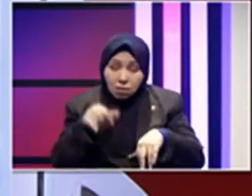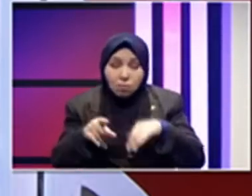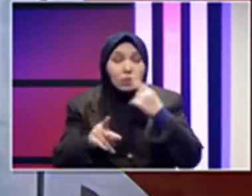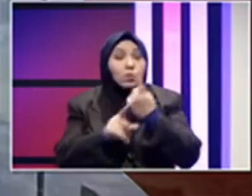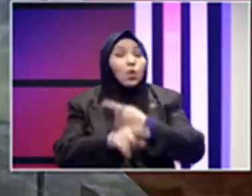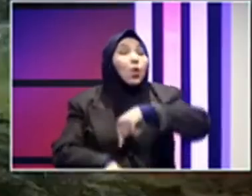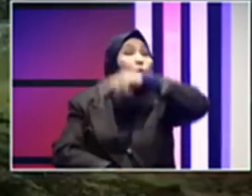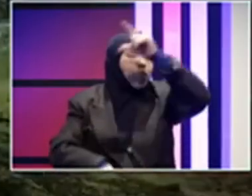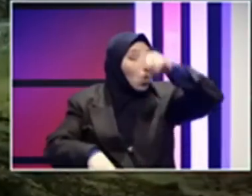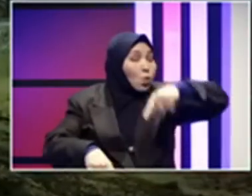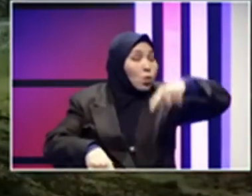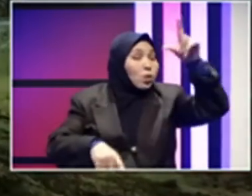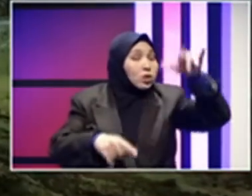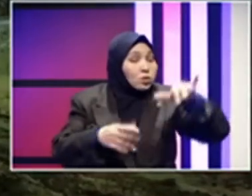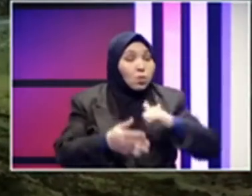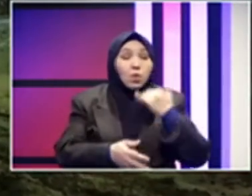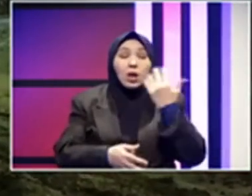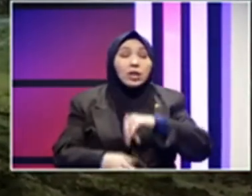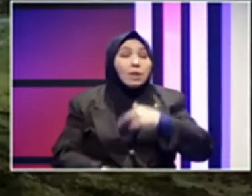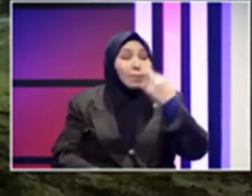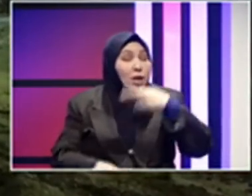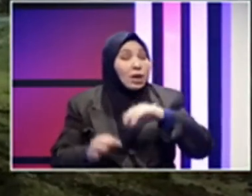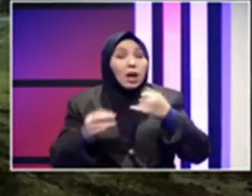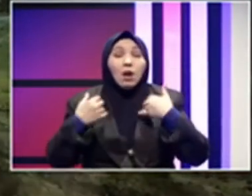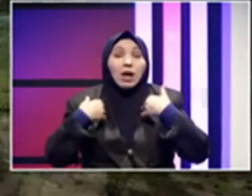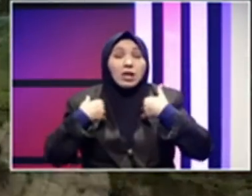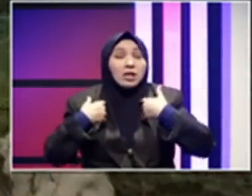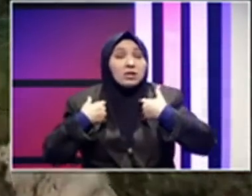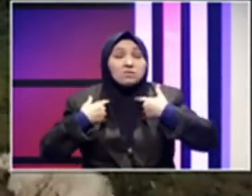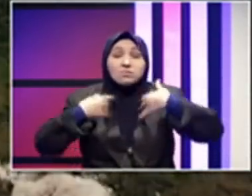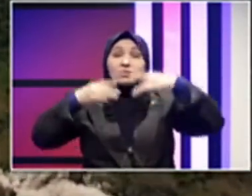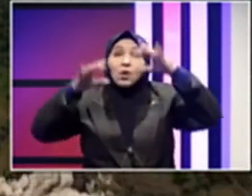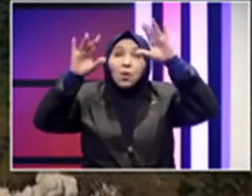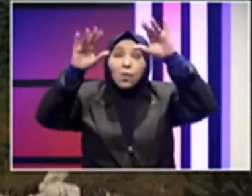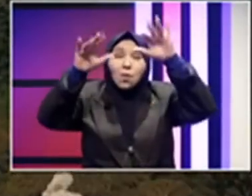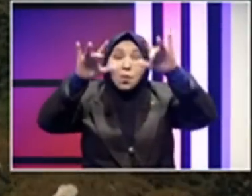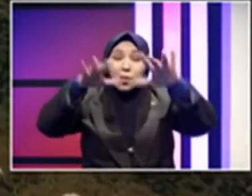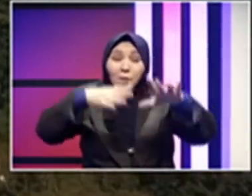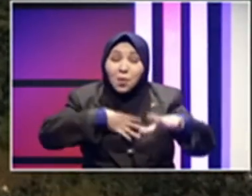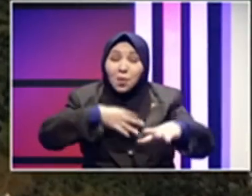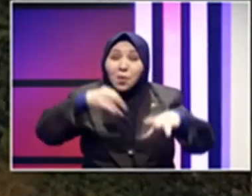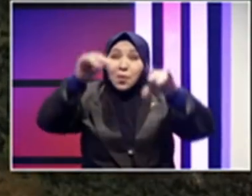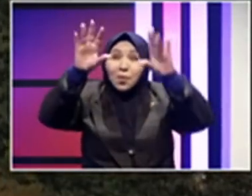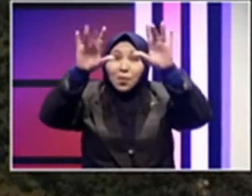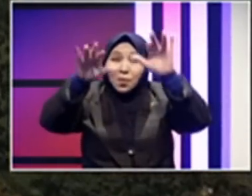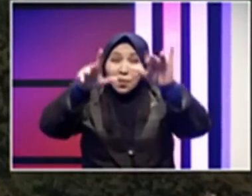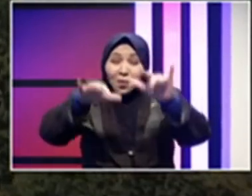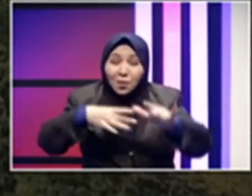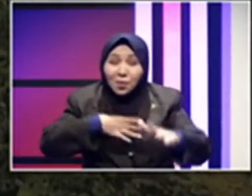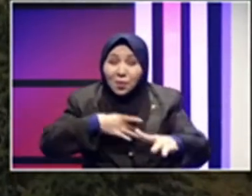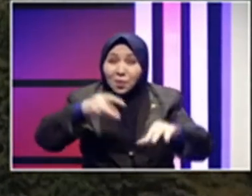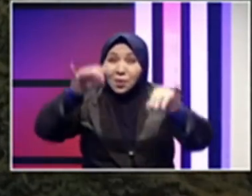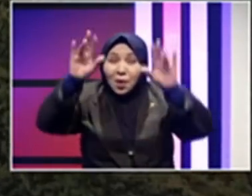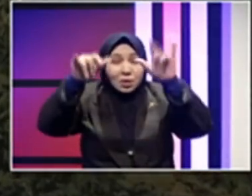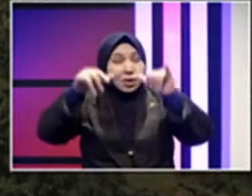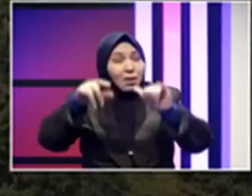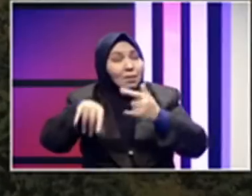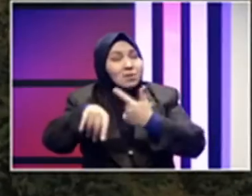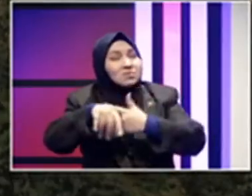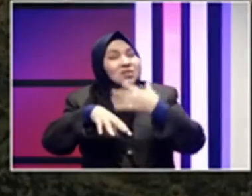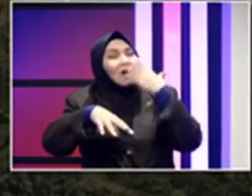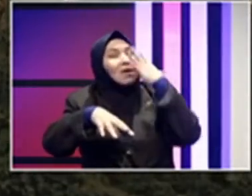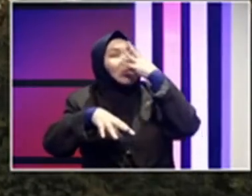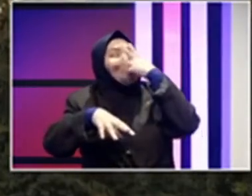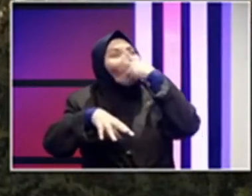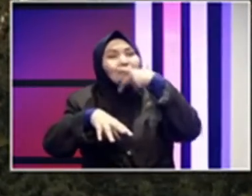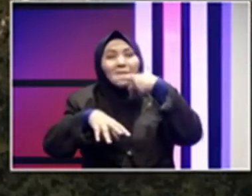tu warna merah. Kalau putih tu kalau ada salji, macam gambar tu lah, ada salji tu memang ini memang waktu yang amat indah, ya, kalau Gunung Kinabalu